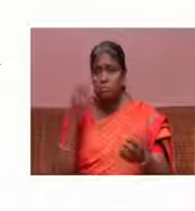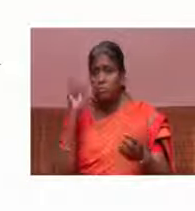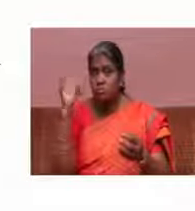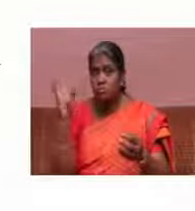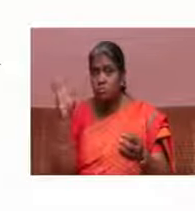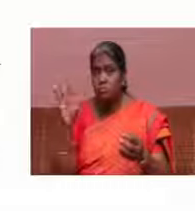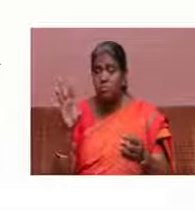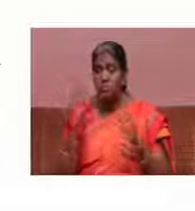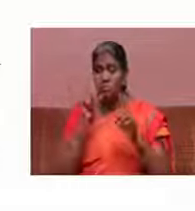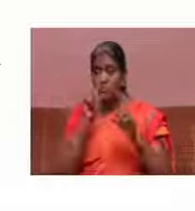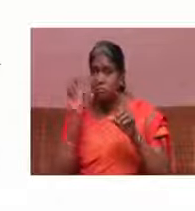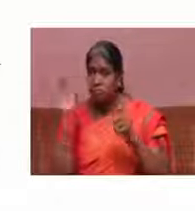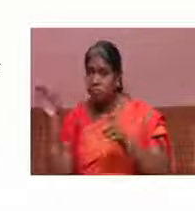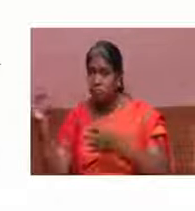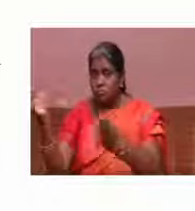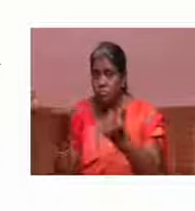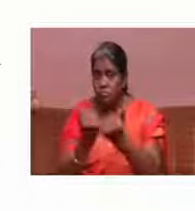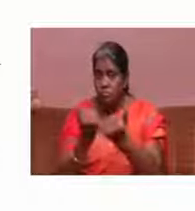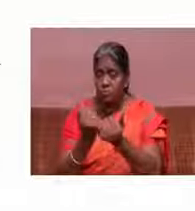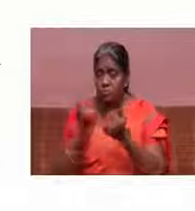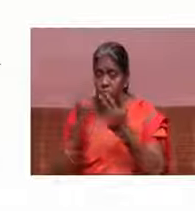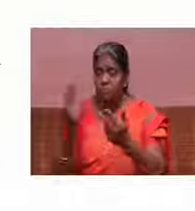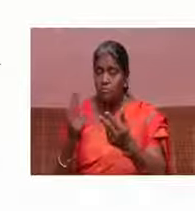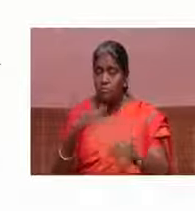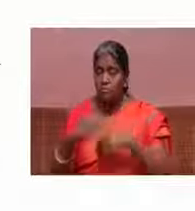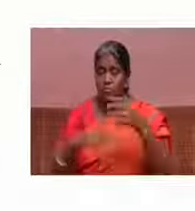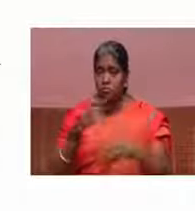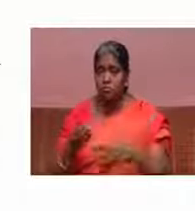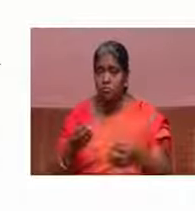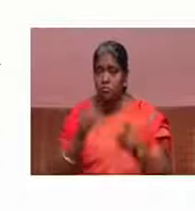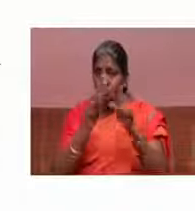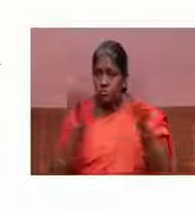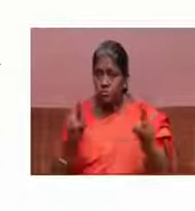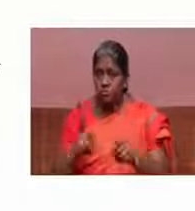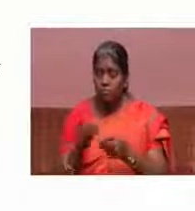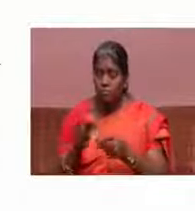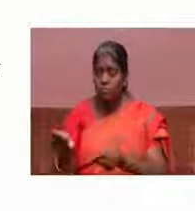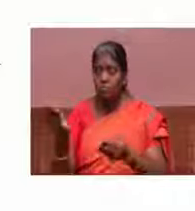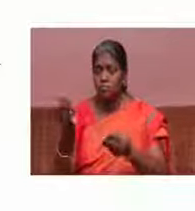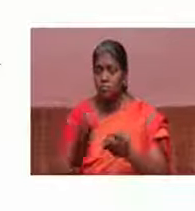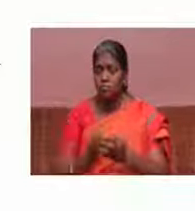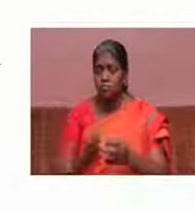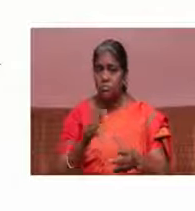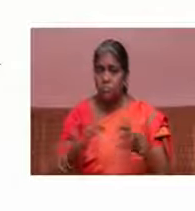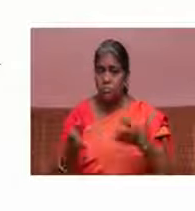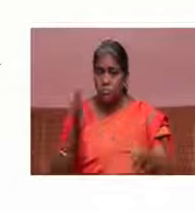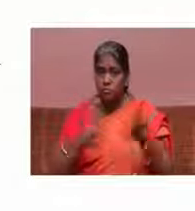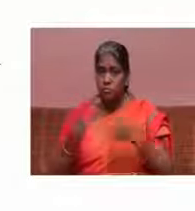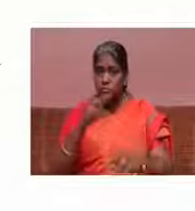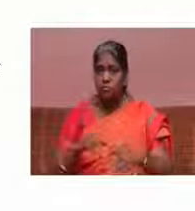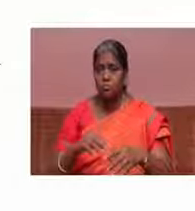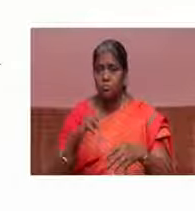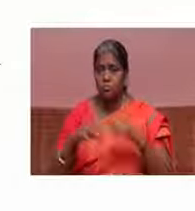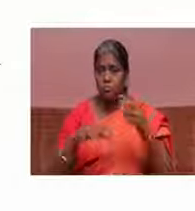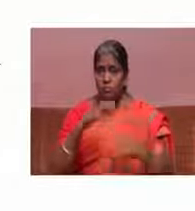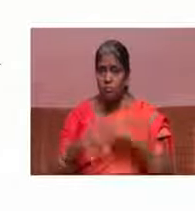பார்க்க ஃபிளாஷ் கார்டு மூலம் சைகை செய்யவும். கூடுதலாக சைகையில் உங்களின்